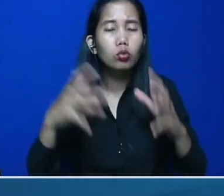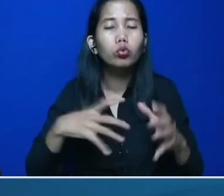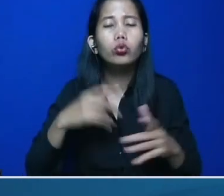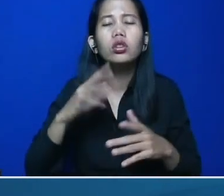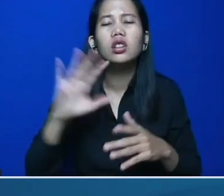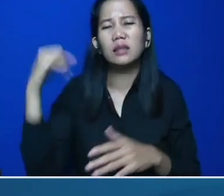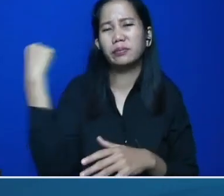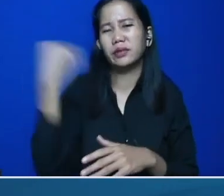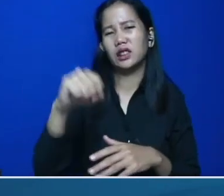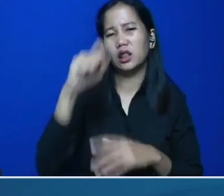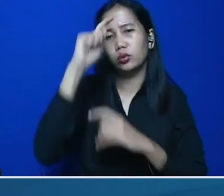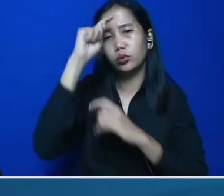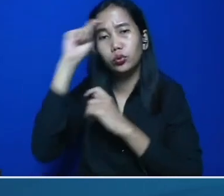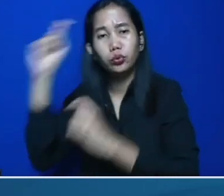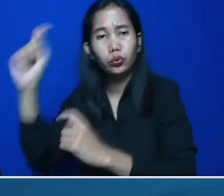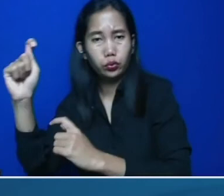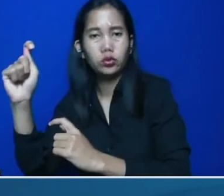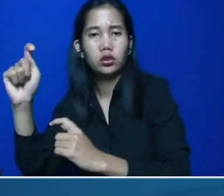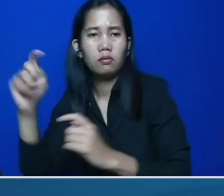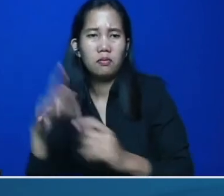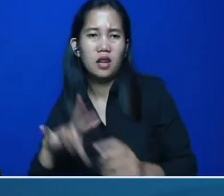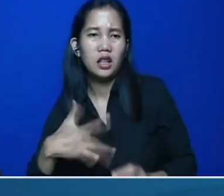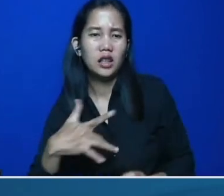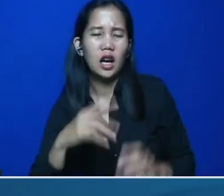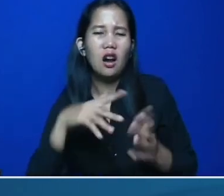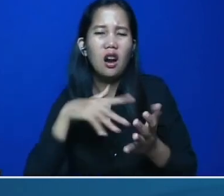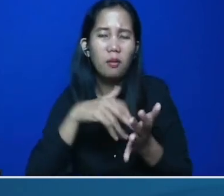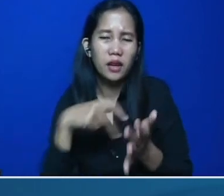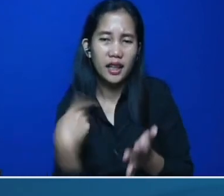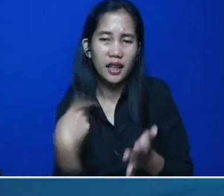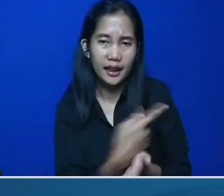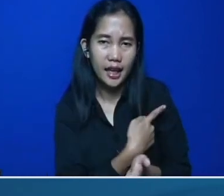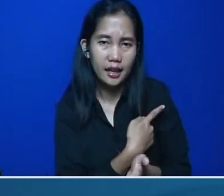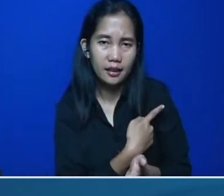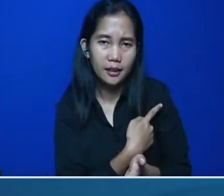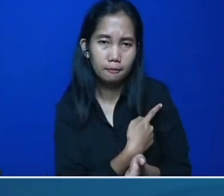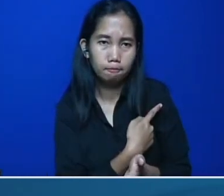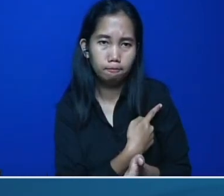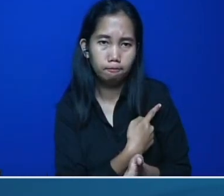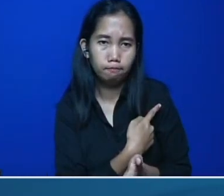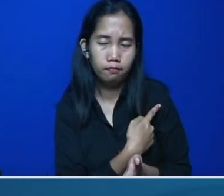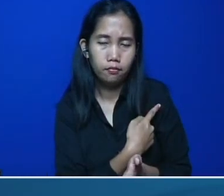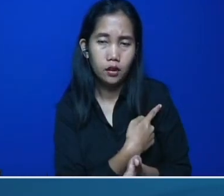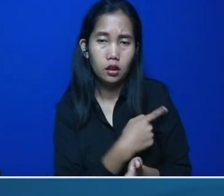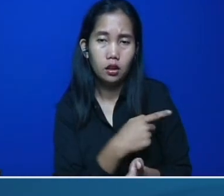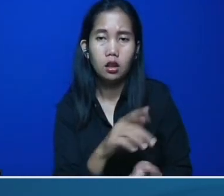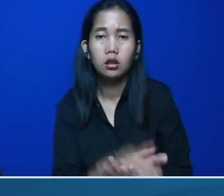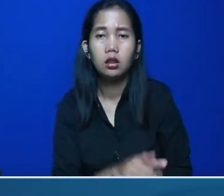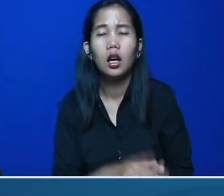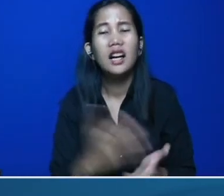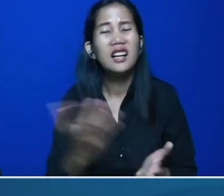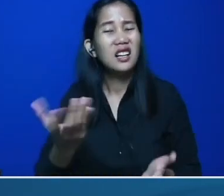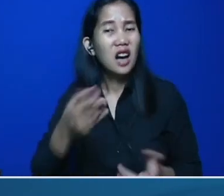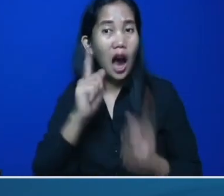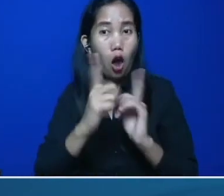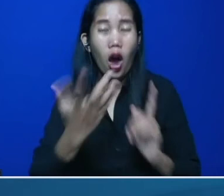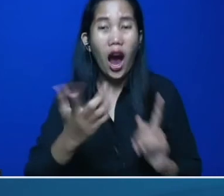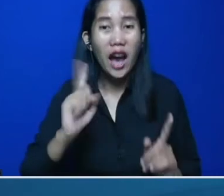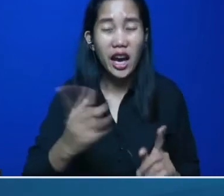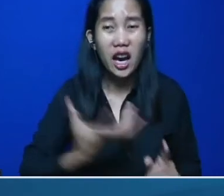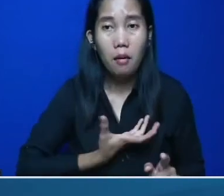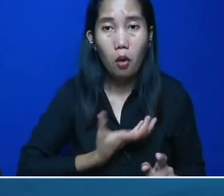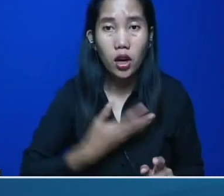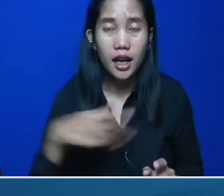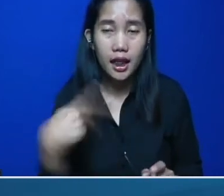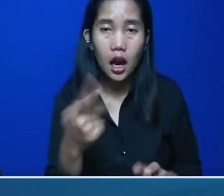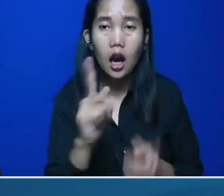kita bisa berhenti untuk tidak memakan makanan yang haram Bapak Ibu